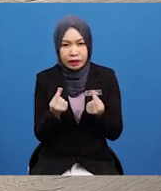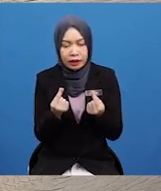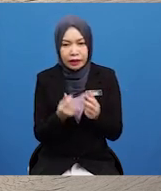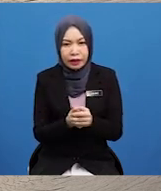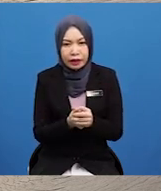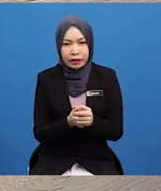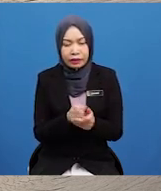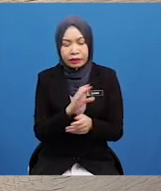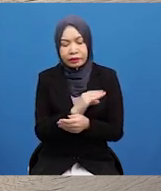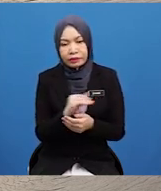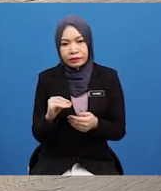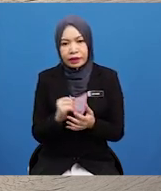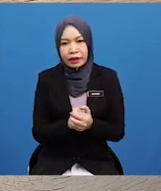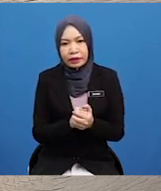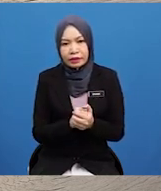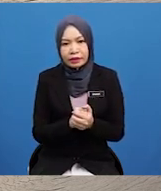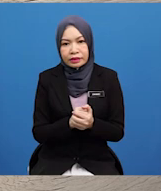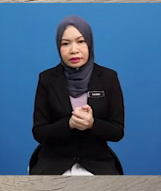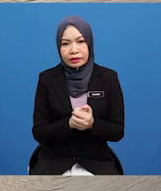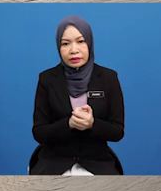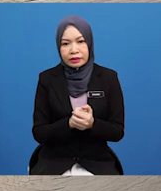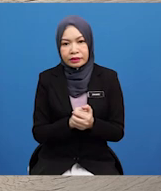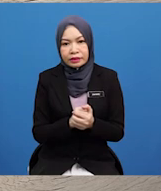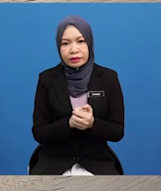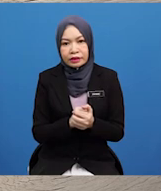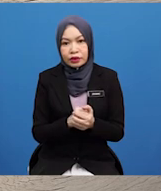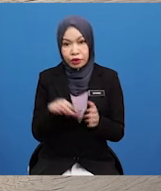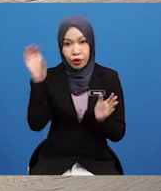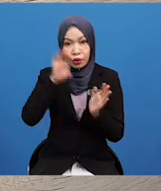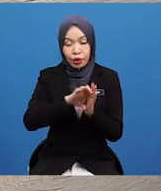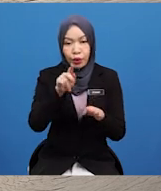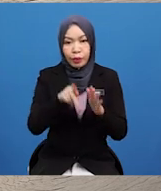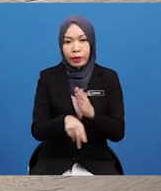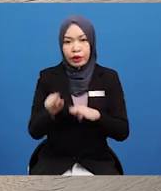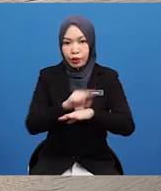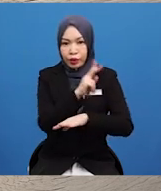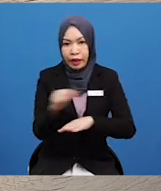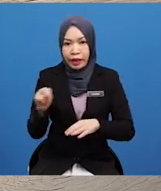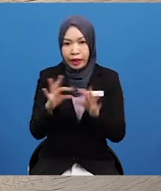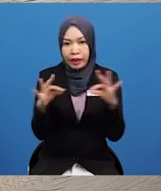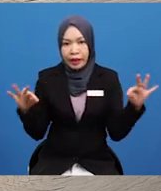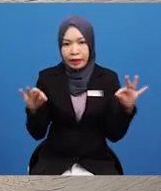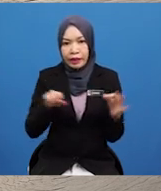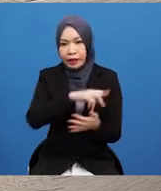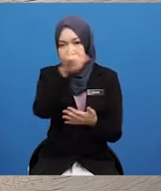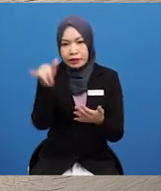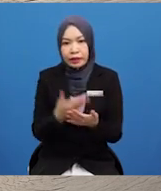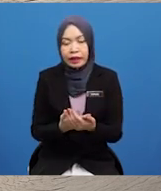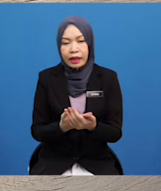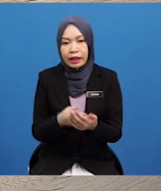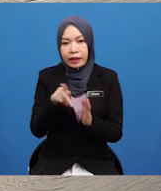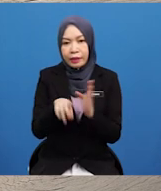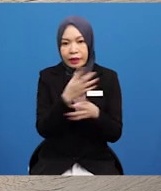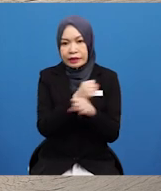sekelumit, segelintir. Contoh penggunaan ayat. Segala persiapan untuk majlis kenduri telah